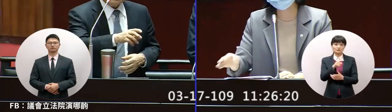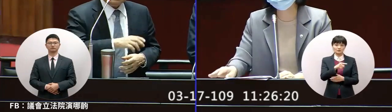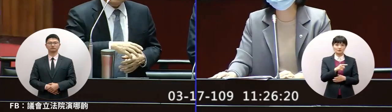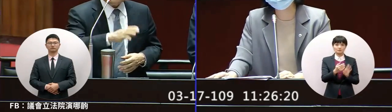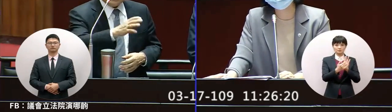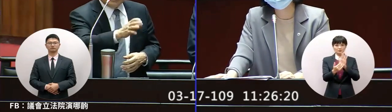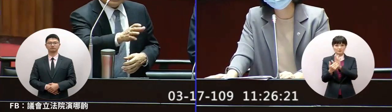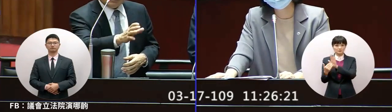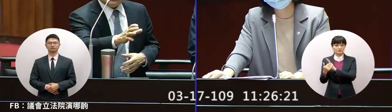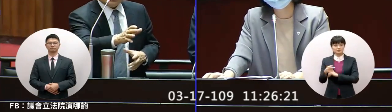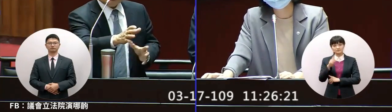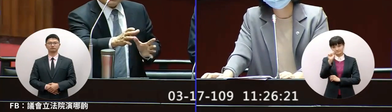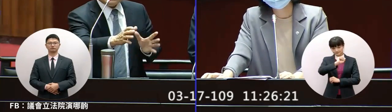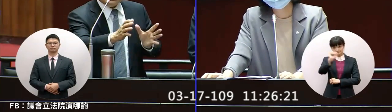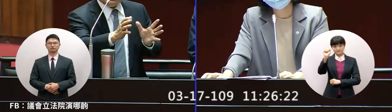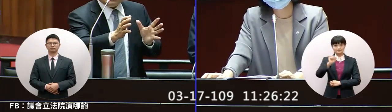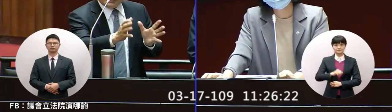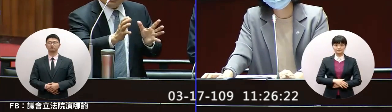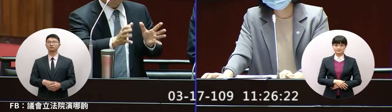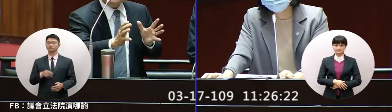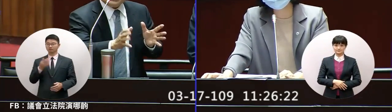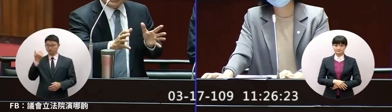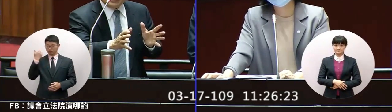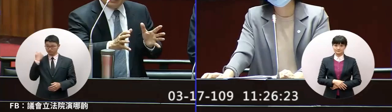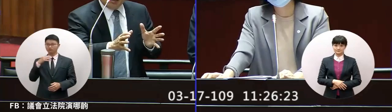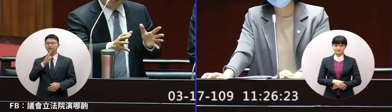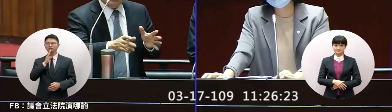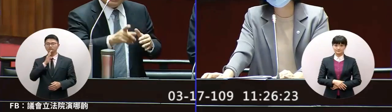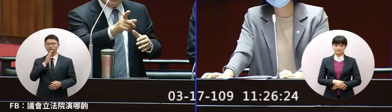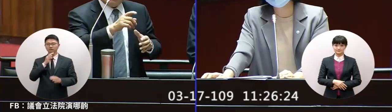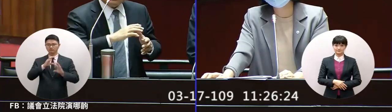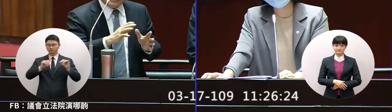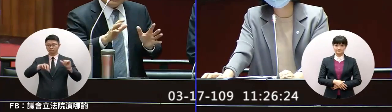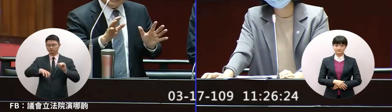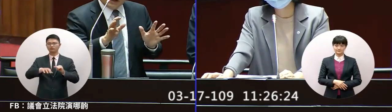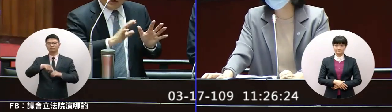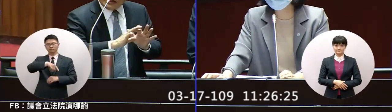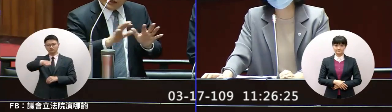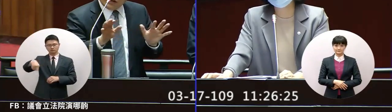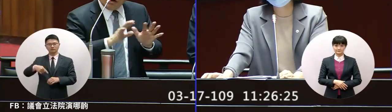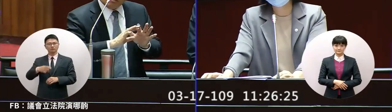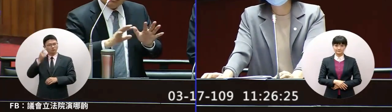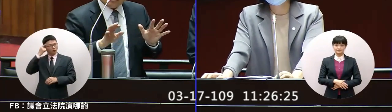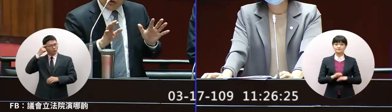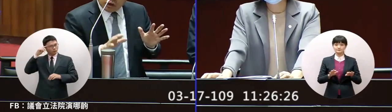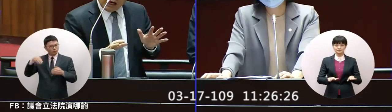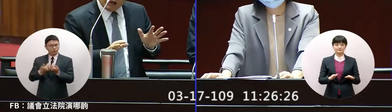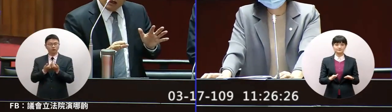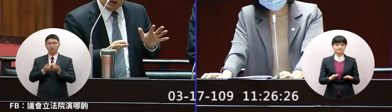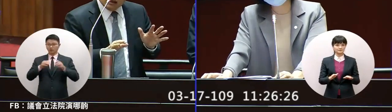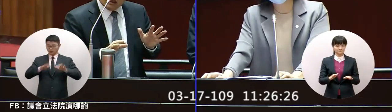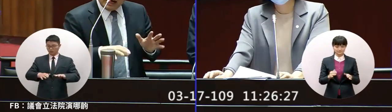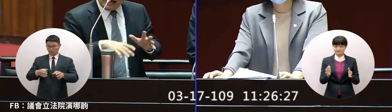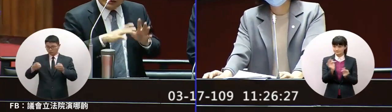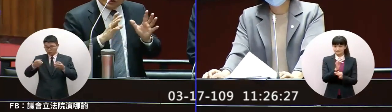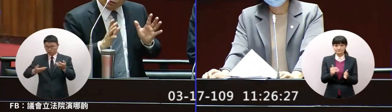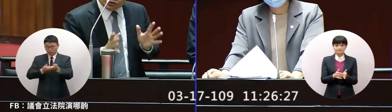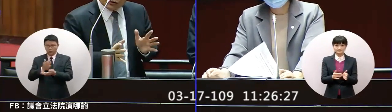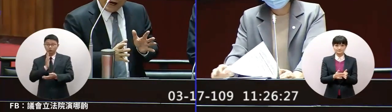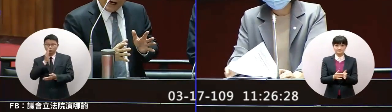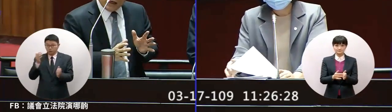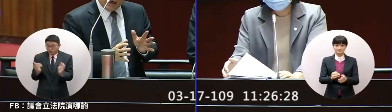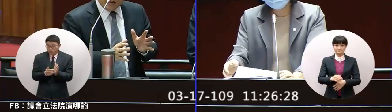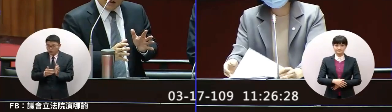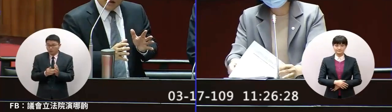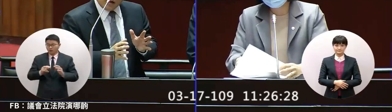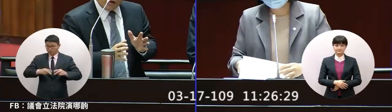也说不过去。 诶，头前段就是因为地方有意见啦，吼。 啊， 你讲即马地方意见拢好啊？ 对。 啊，已经有